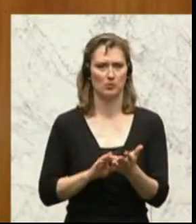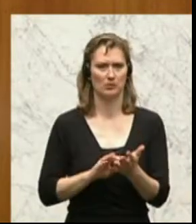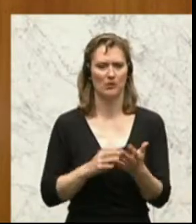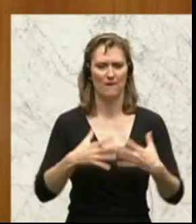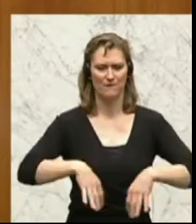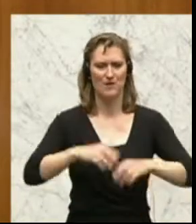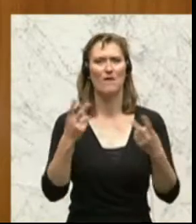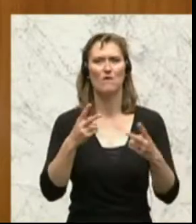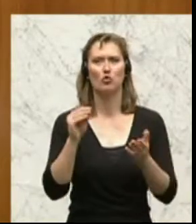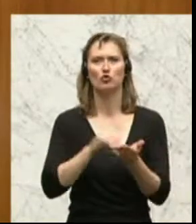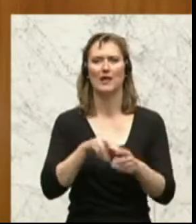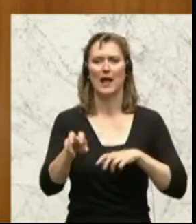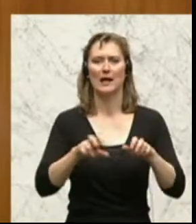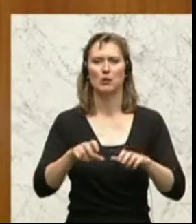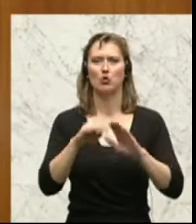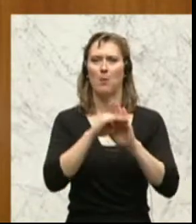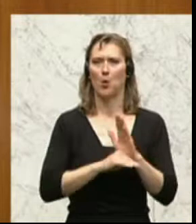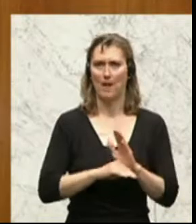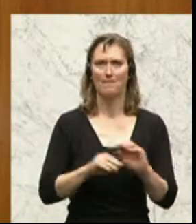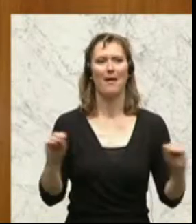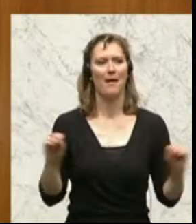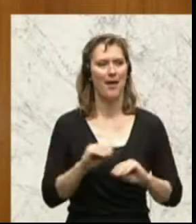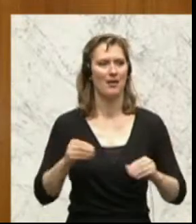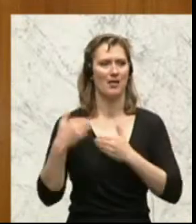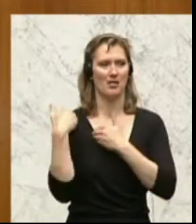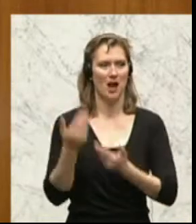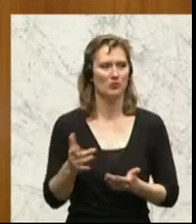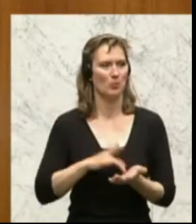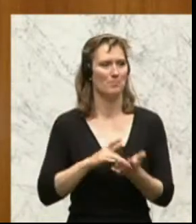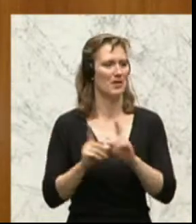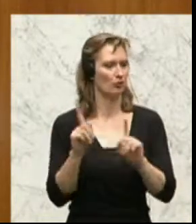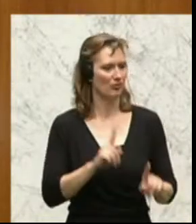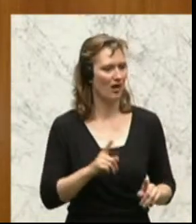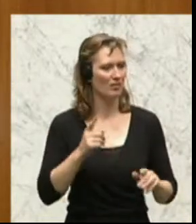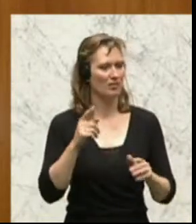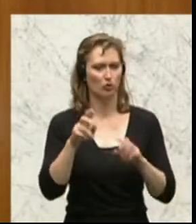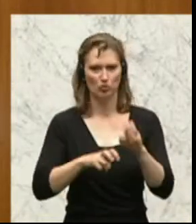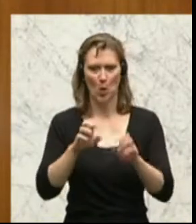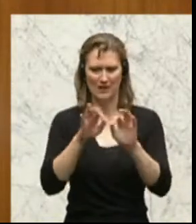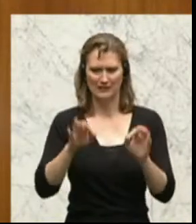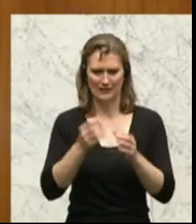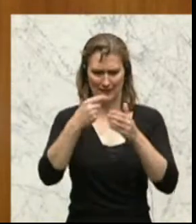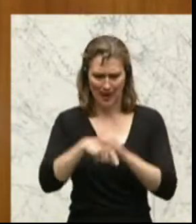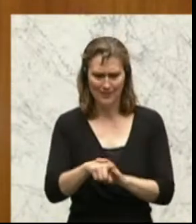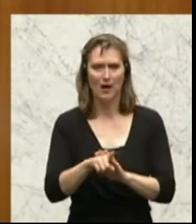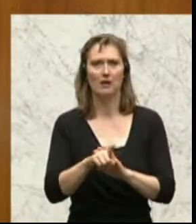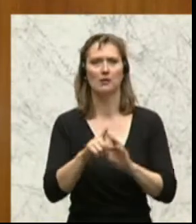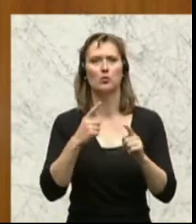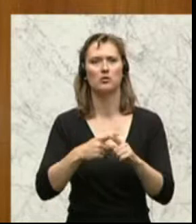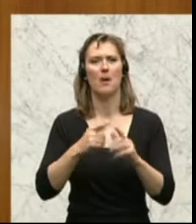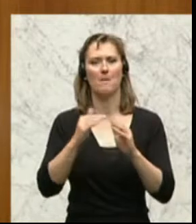Regierungsprogramm. Im Sinne einer echten Entlastung für den Mittelstand soll der Eingangssteuersatz unter gleichzeitiger Abflachung der Progression in